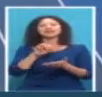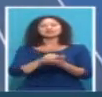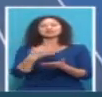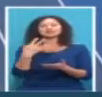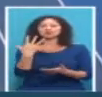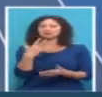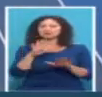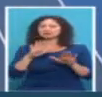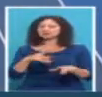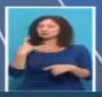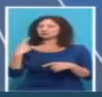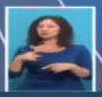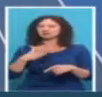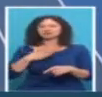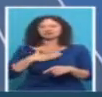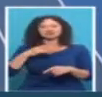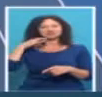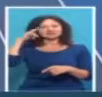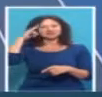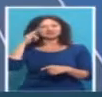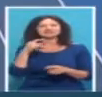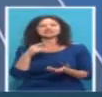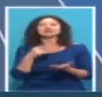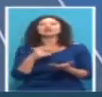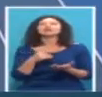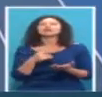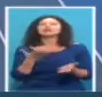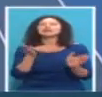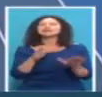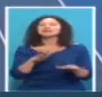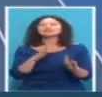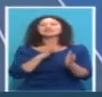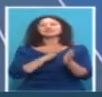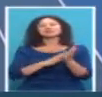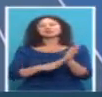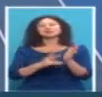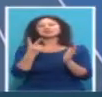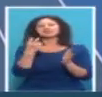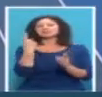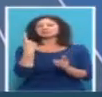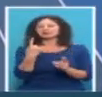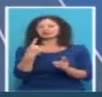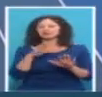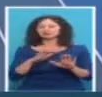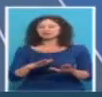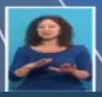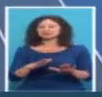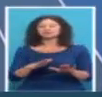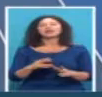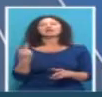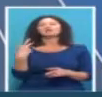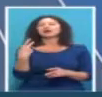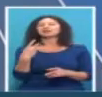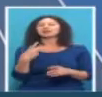45-е место, а другие наши соотечественницы Зарина Диас и Елена Рыбакина остались 90-й и 201-й соответственно. В парном разряде